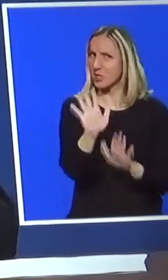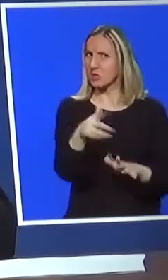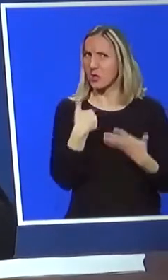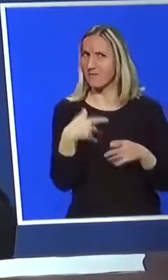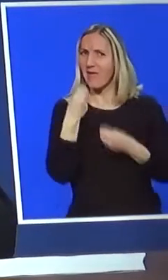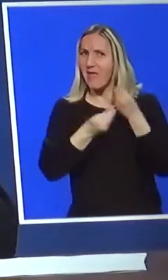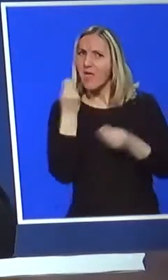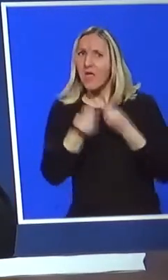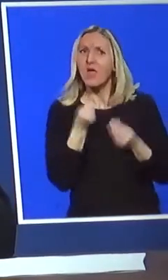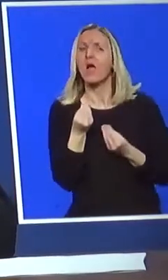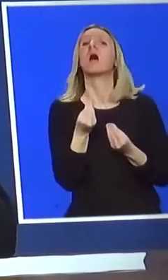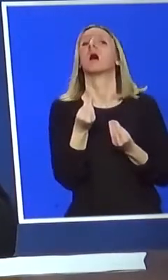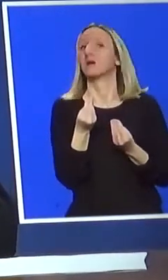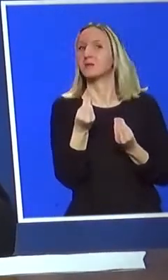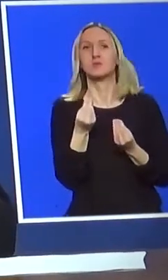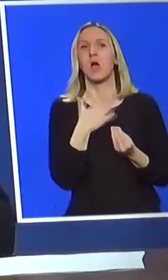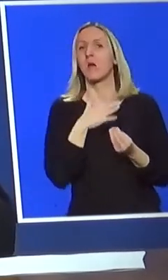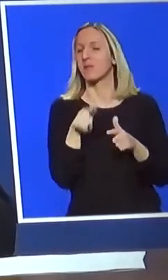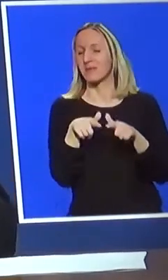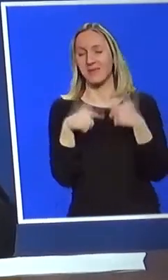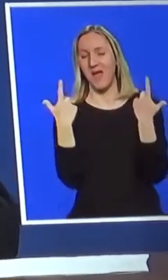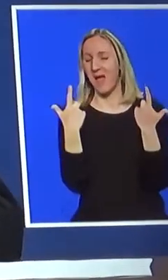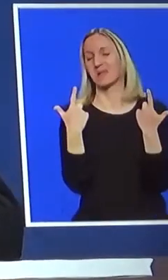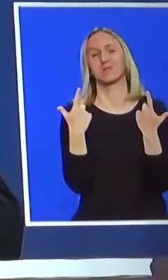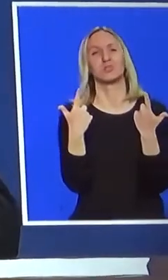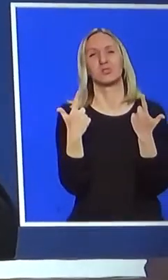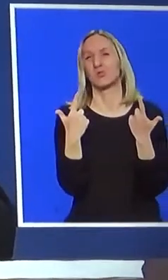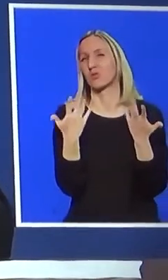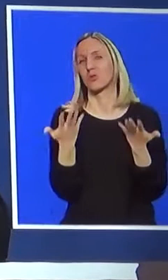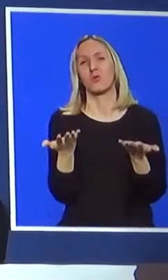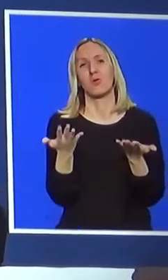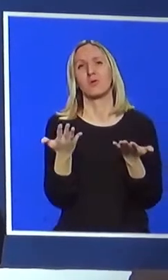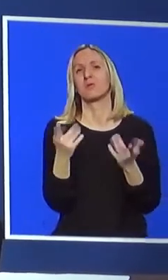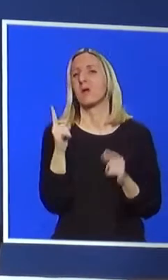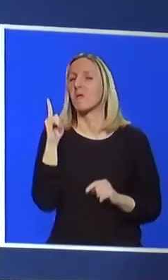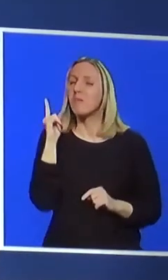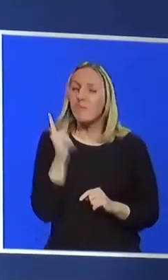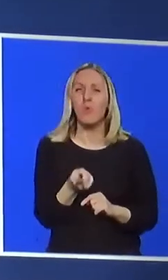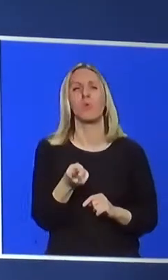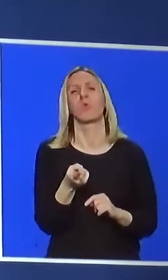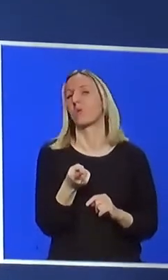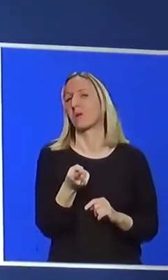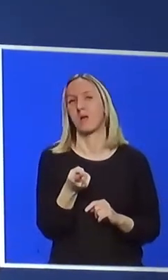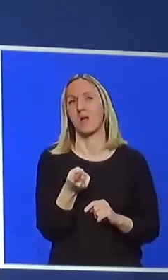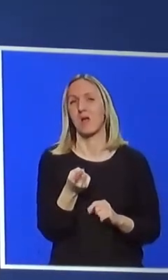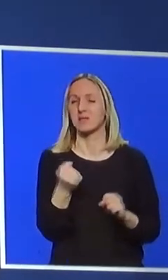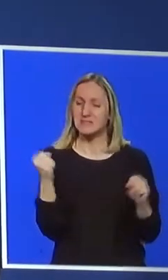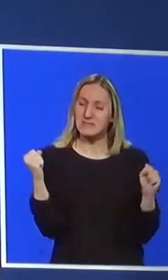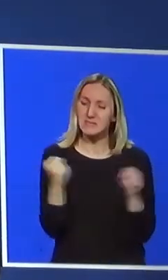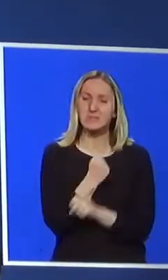nama vrlo jasno daje do znanja da je neophodno da se što